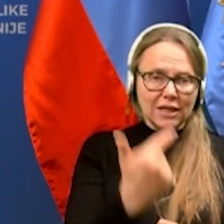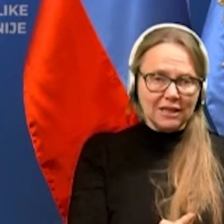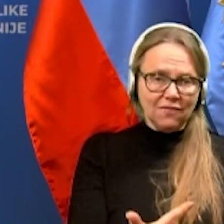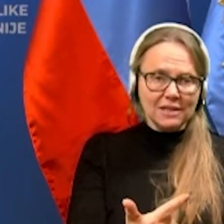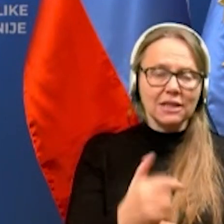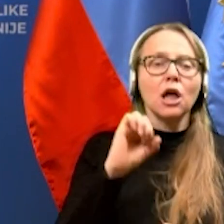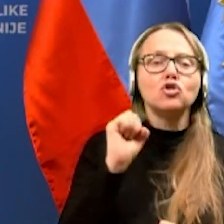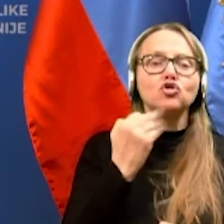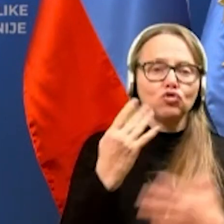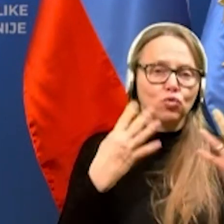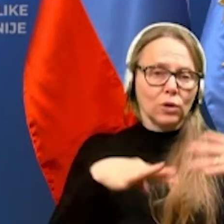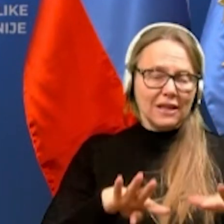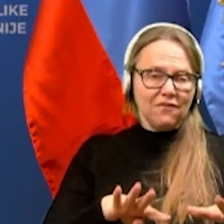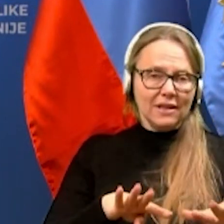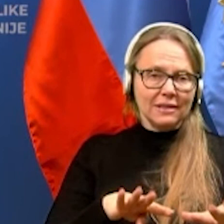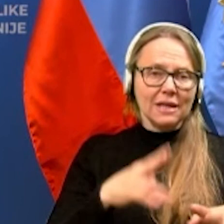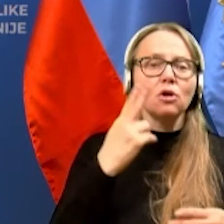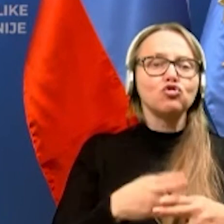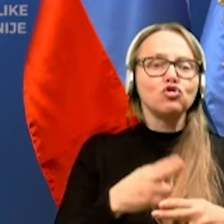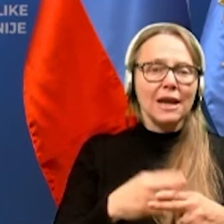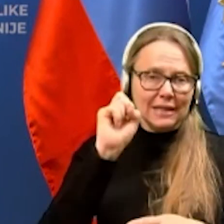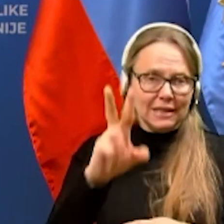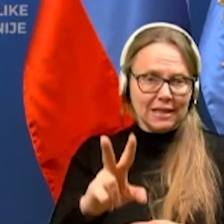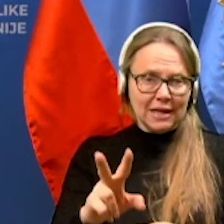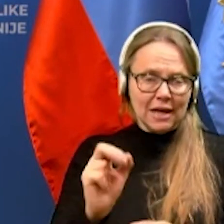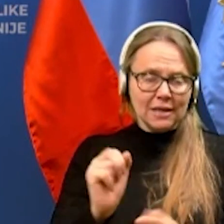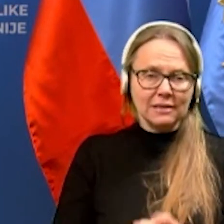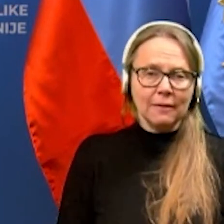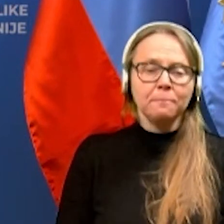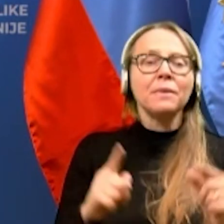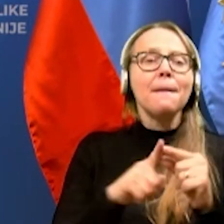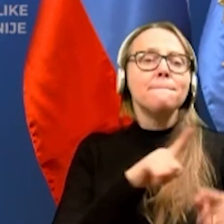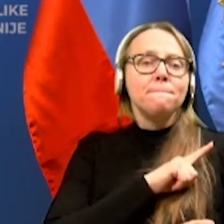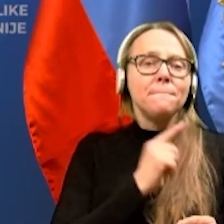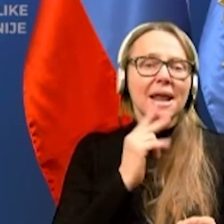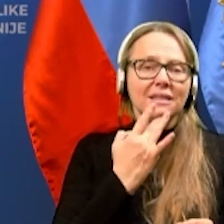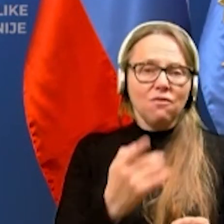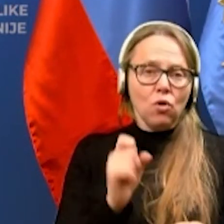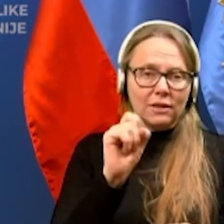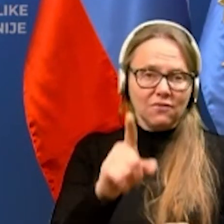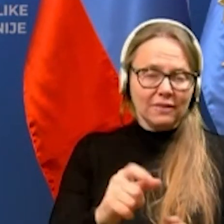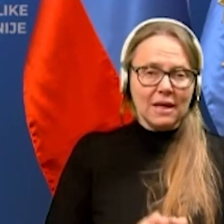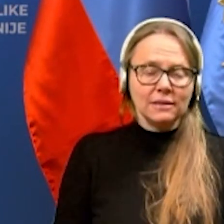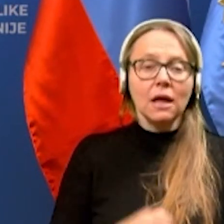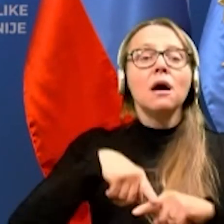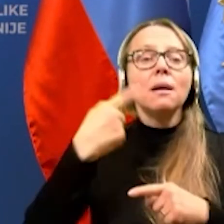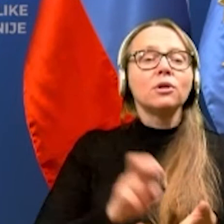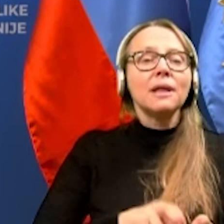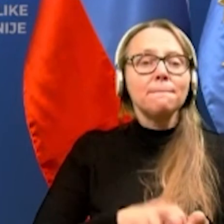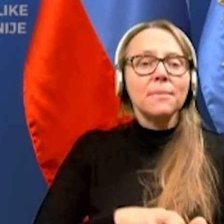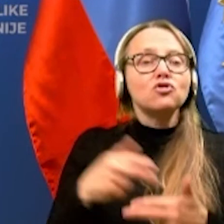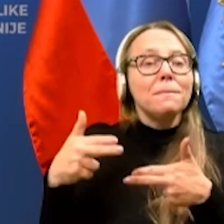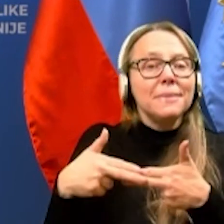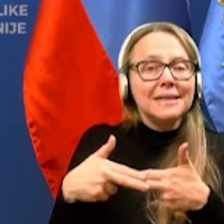Šenčurju 19 in Železnikih 13, v Preddvoru pa 12. No, potem pa še tukaj